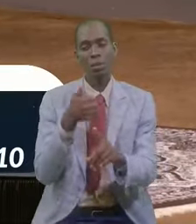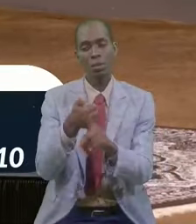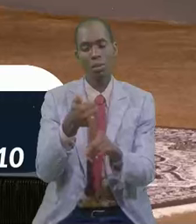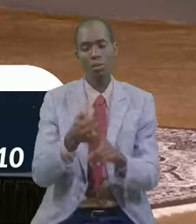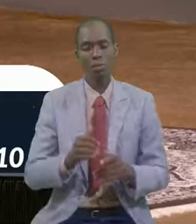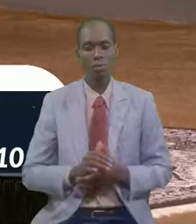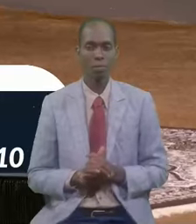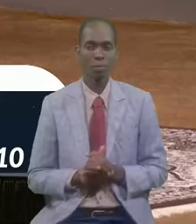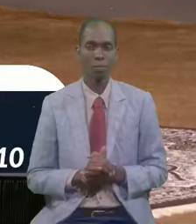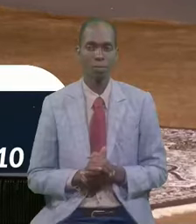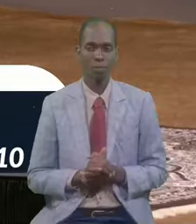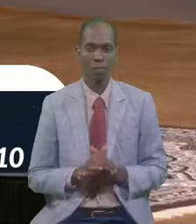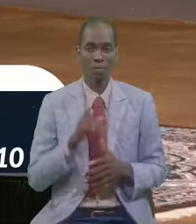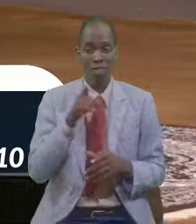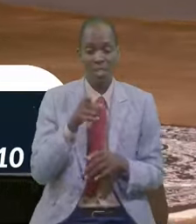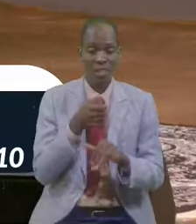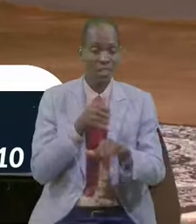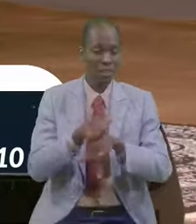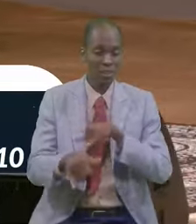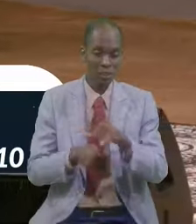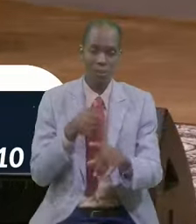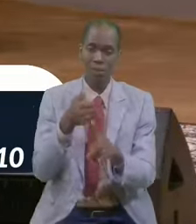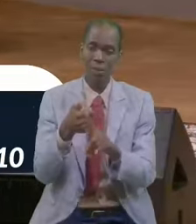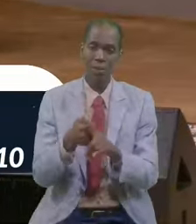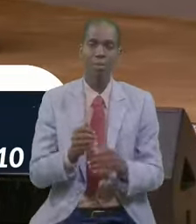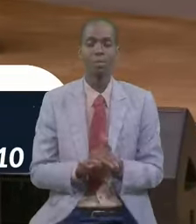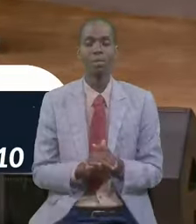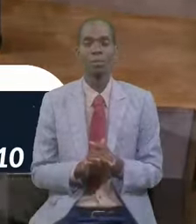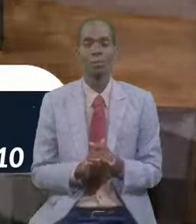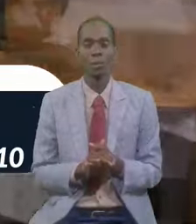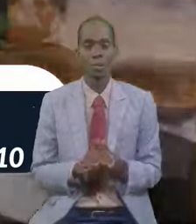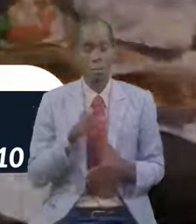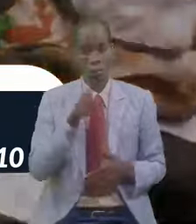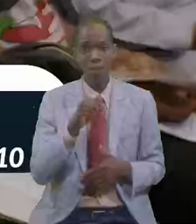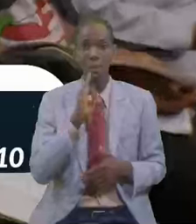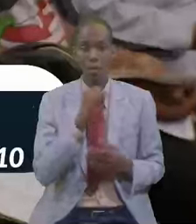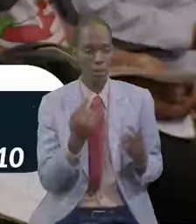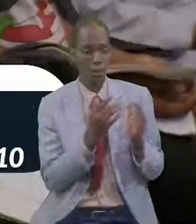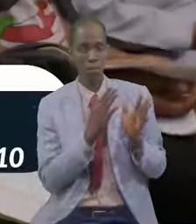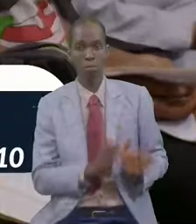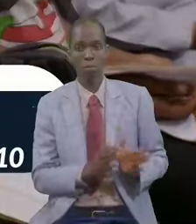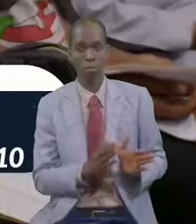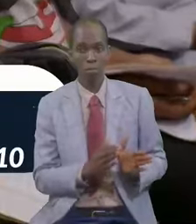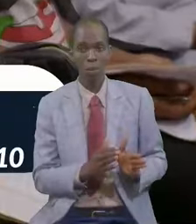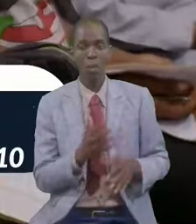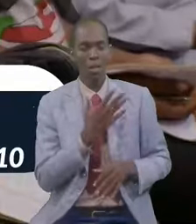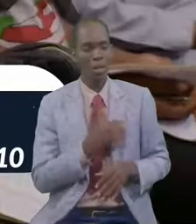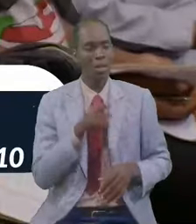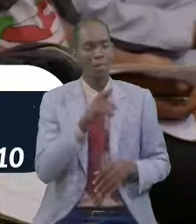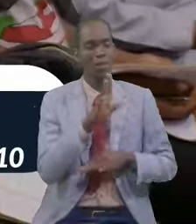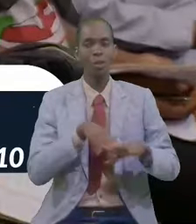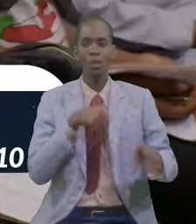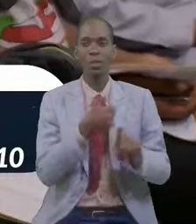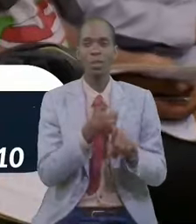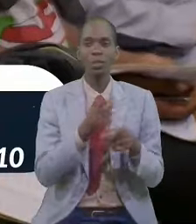lui-même. Il s'abuse lui-même. Il est pécheur. Oui, il